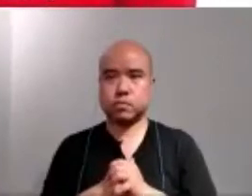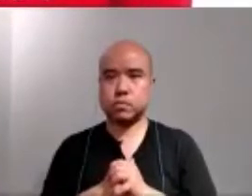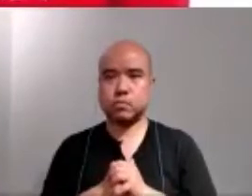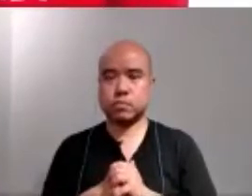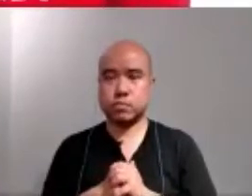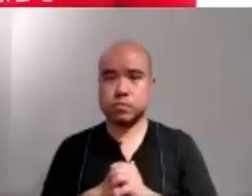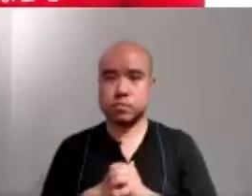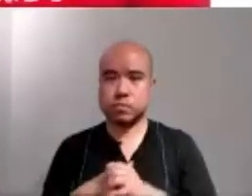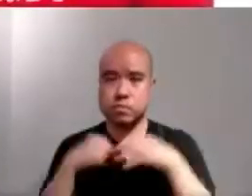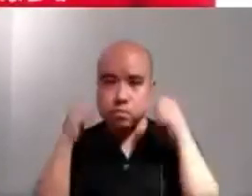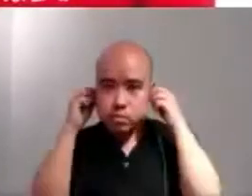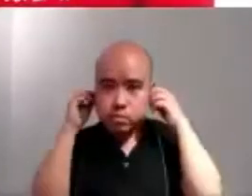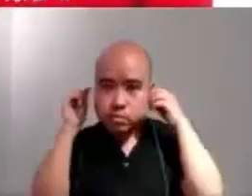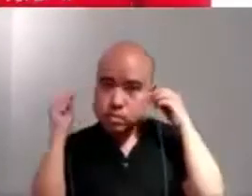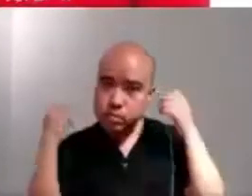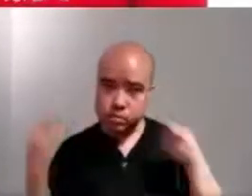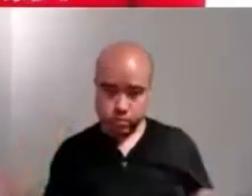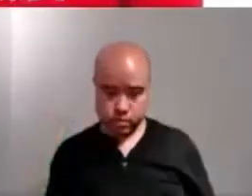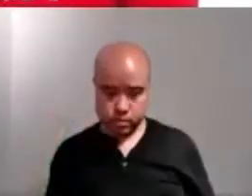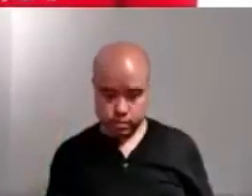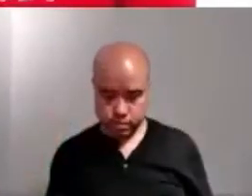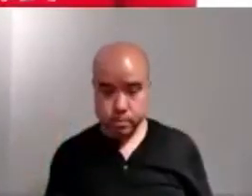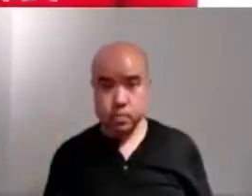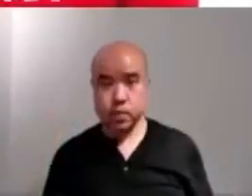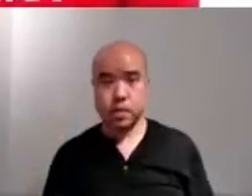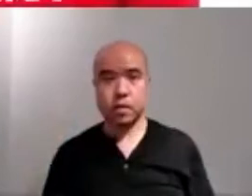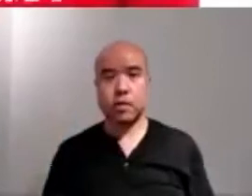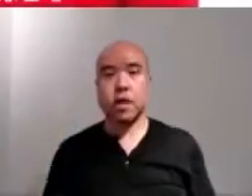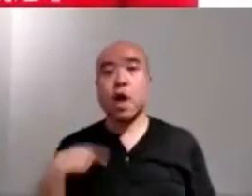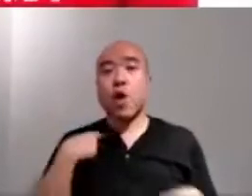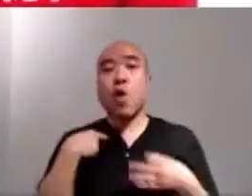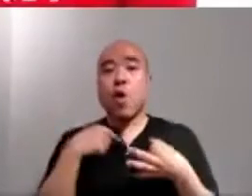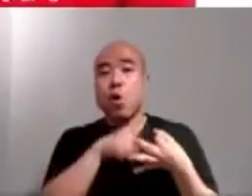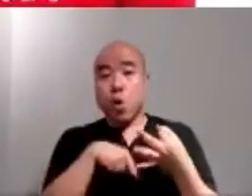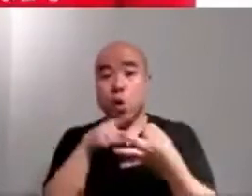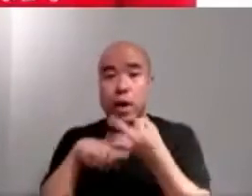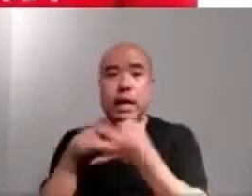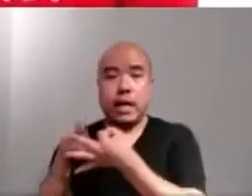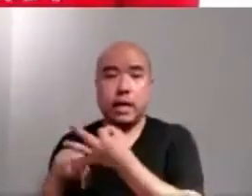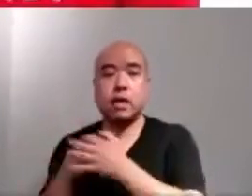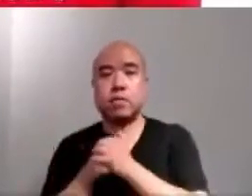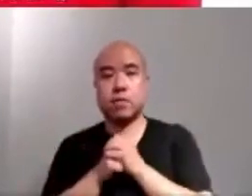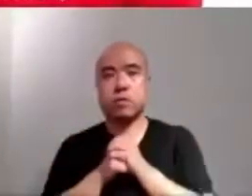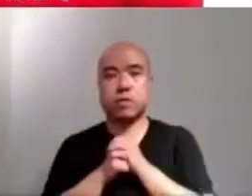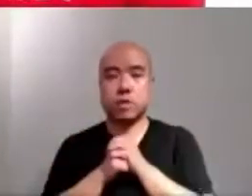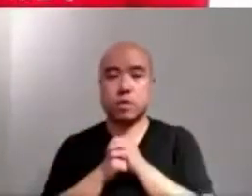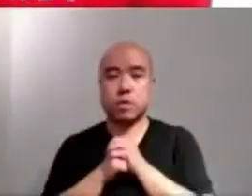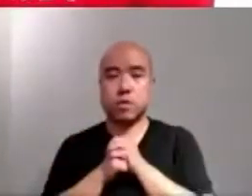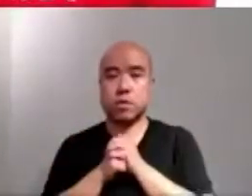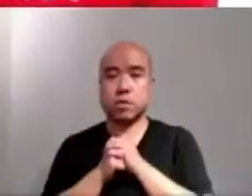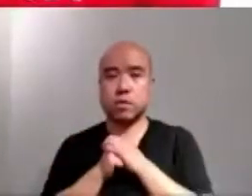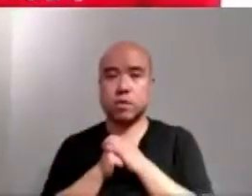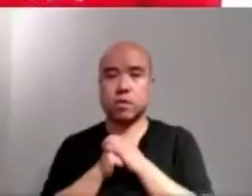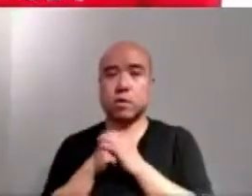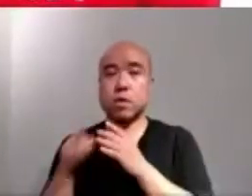Hello， 我是 Ronnie。 Hello， 大家好，我是 Venus。 大家好，我是 Jenna。以后呢我们就会有一条 demo video， 那